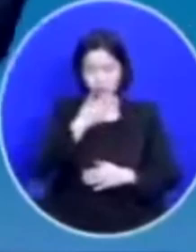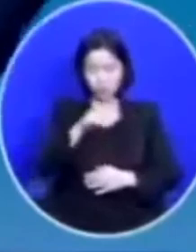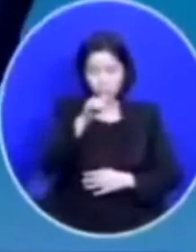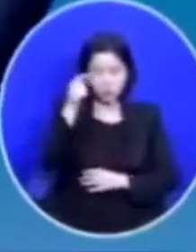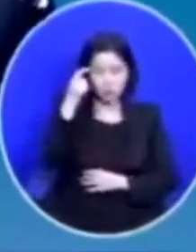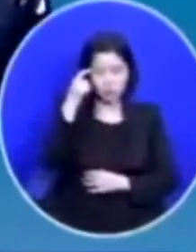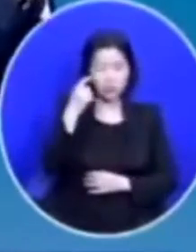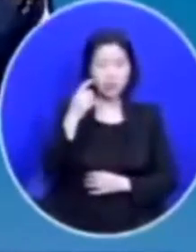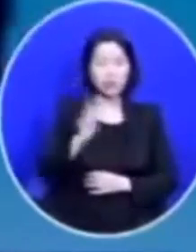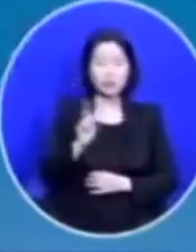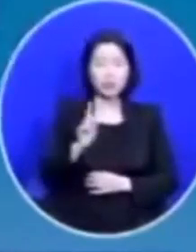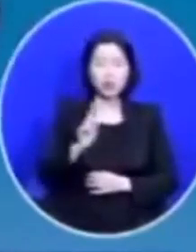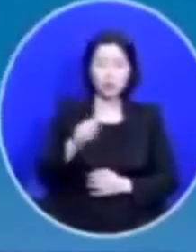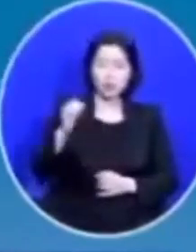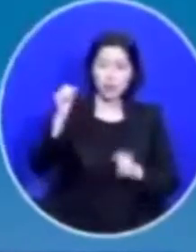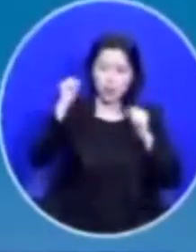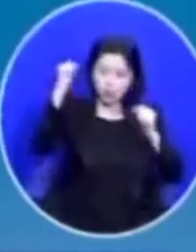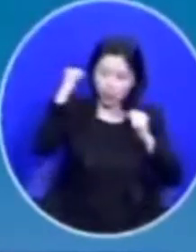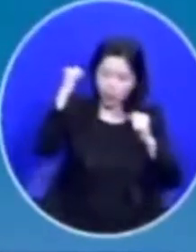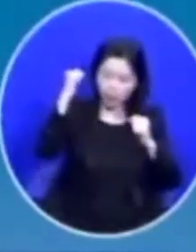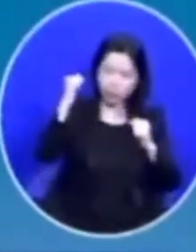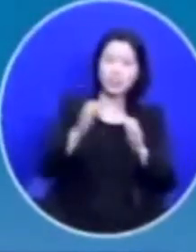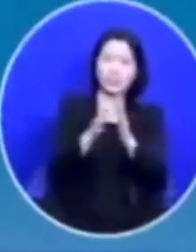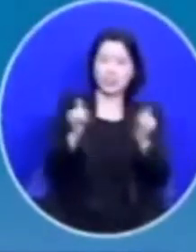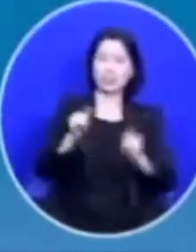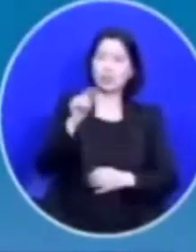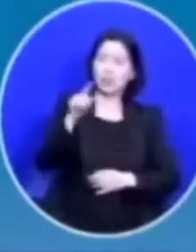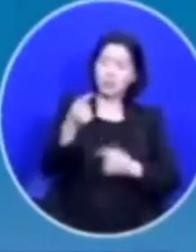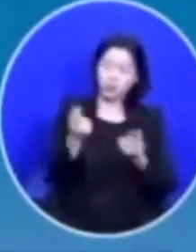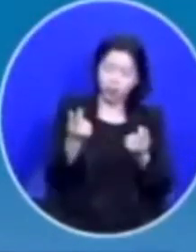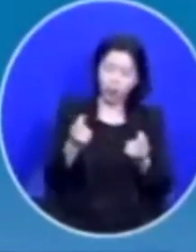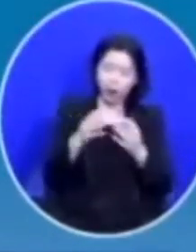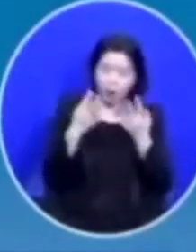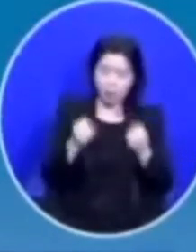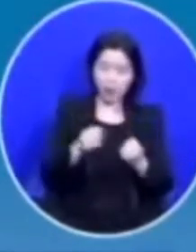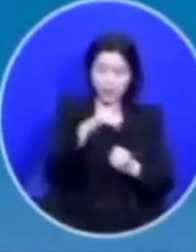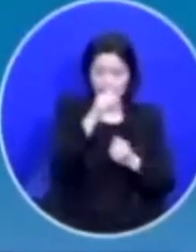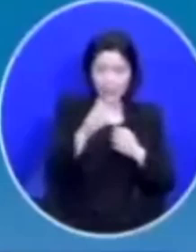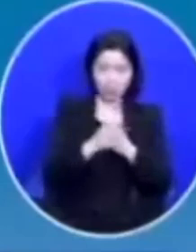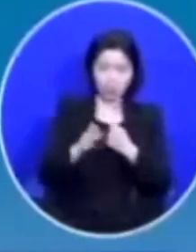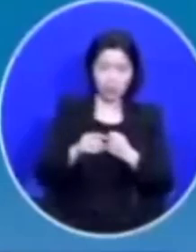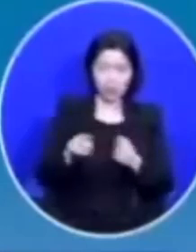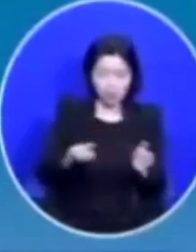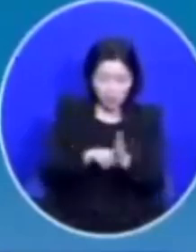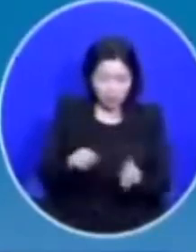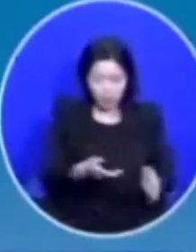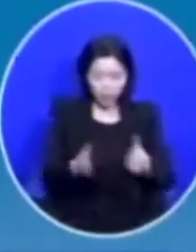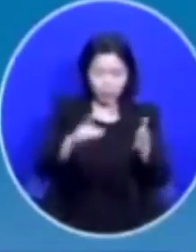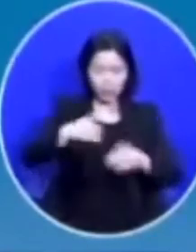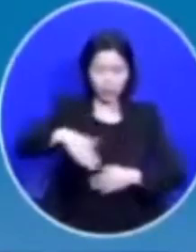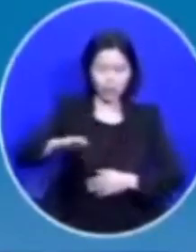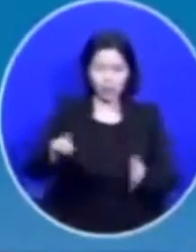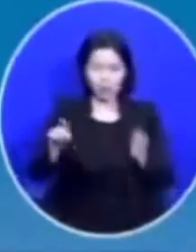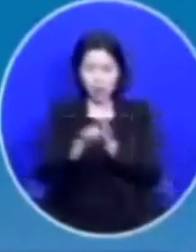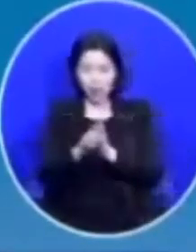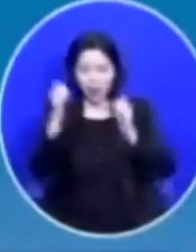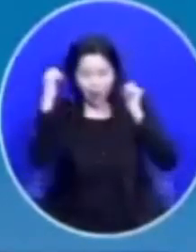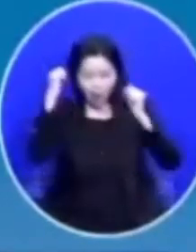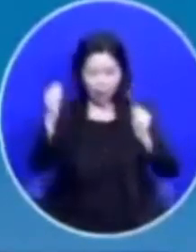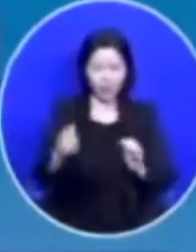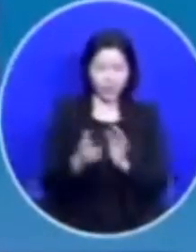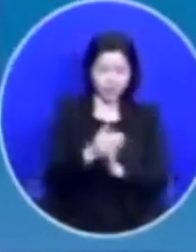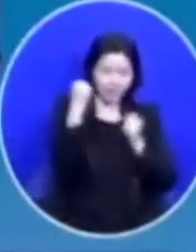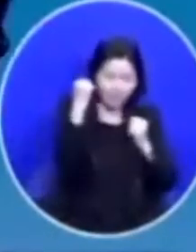응원하는 사람들이 그렇게 많으니 말입니다 우리가 믿음의 길을 갈 때 우리에게 환호성을 지르고 박수 치는